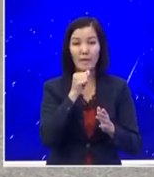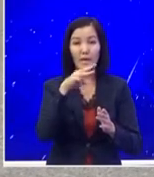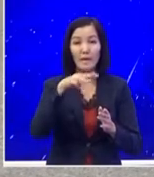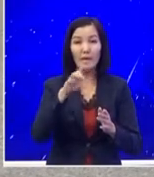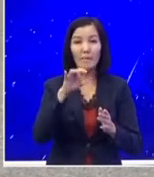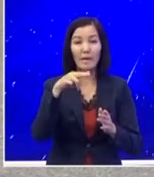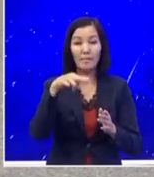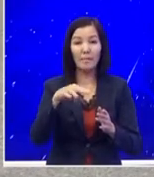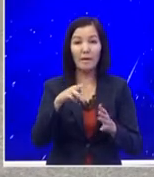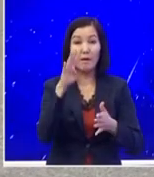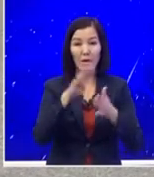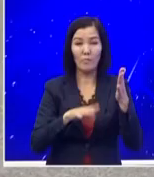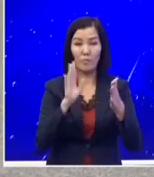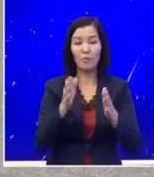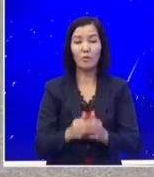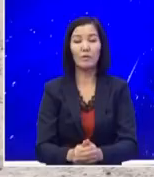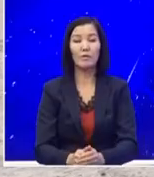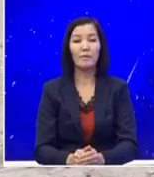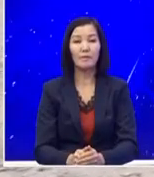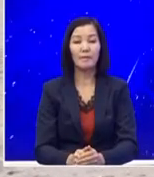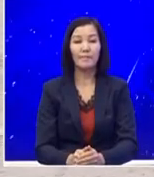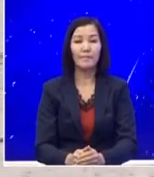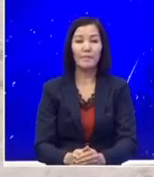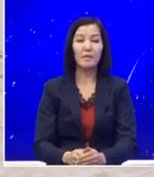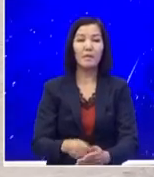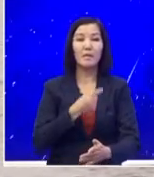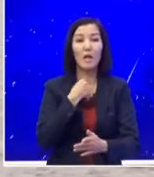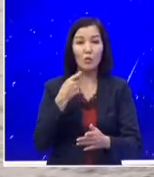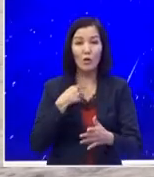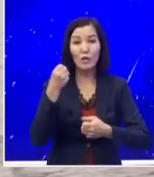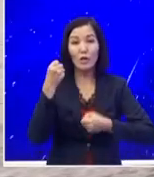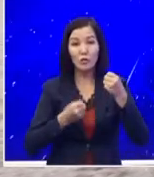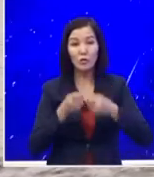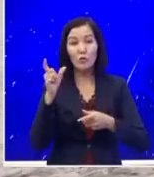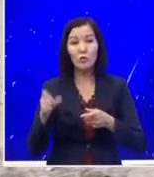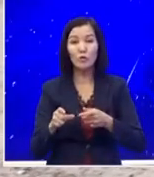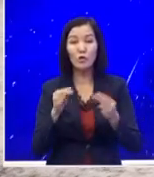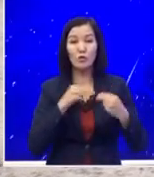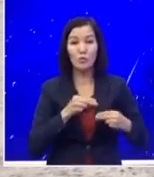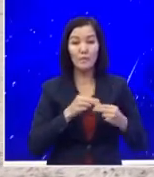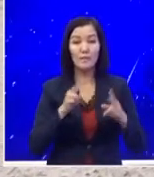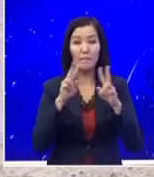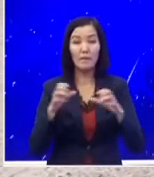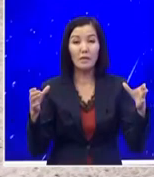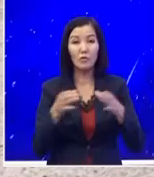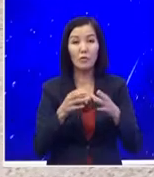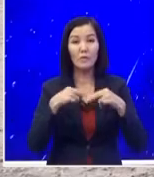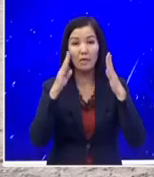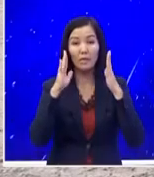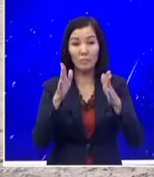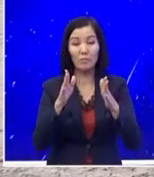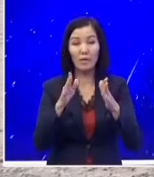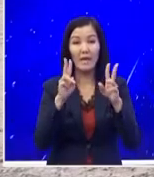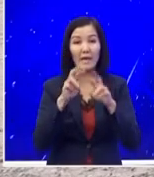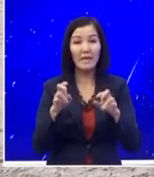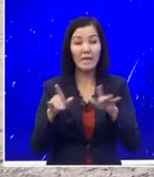30 МРП көлемінде айыппұл салынатын болады. Облыс орталығындағы автобус жүргізушілерінің жұмысы мониторинг тобының ерекше назарында болмақ.